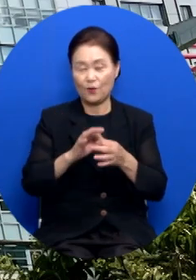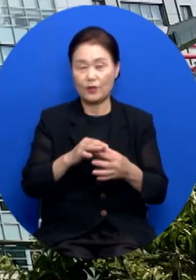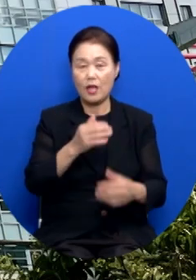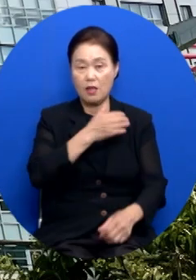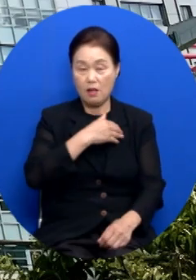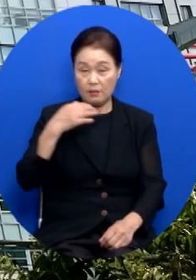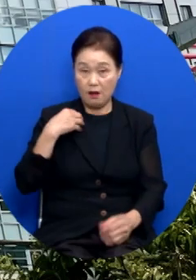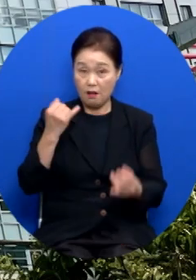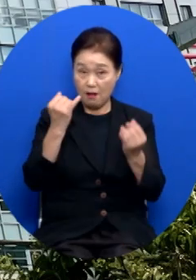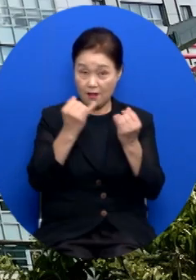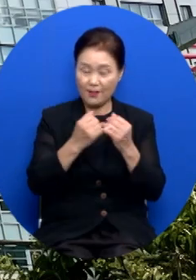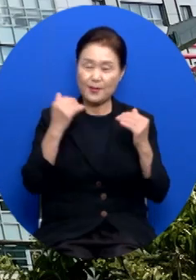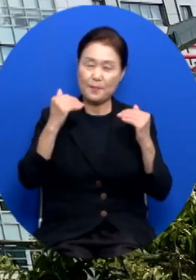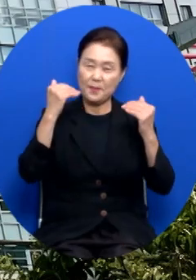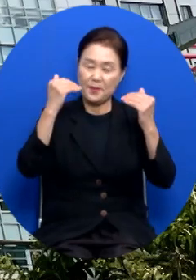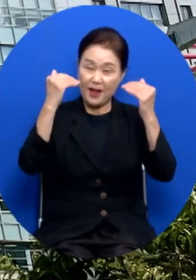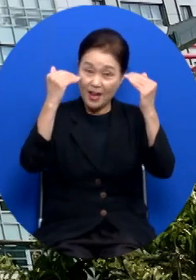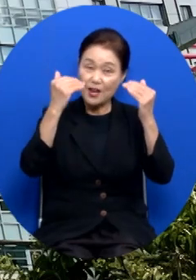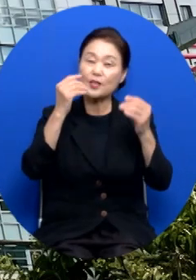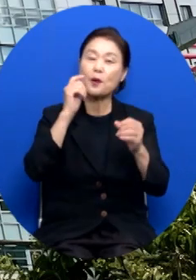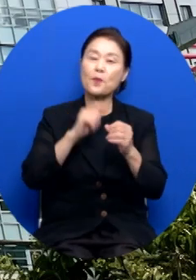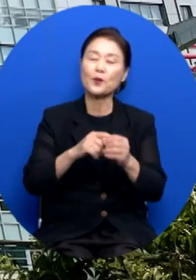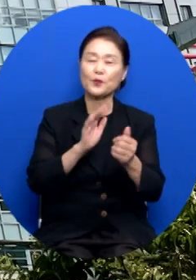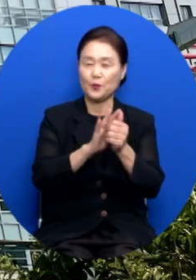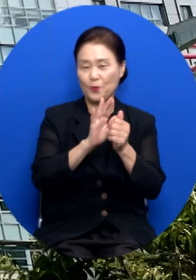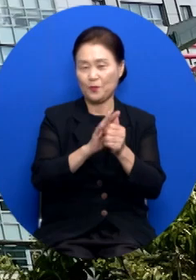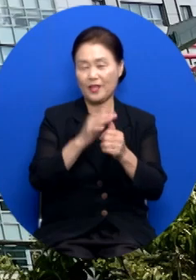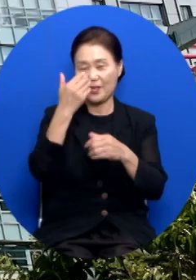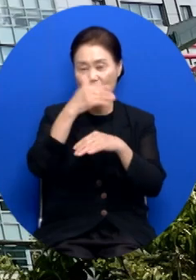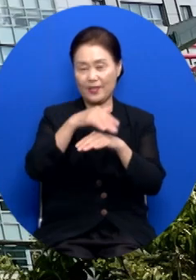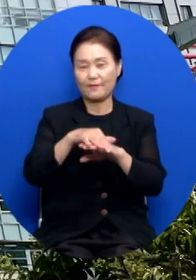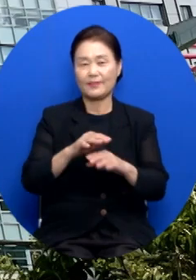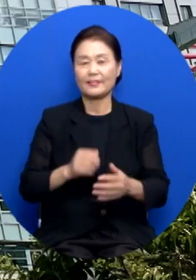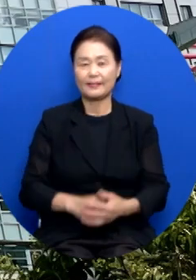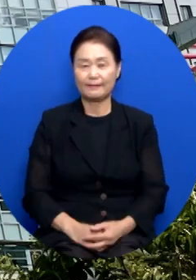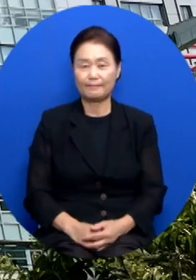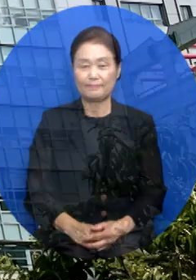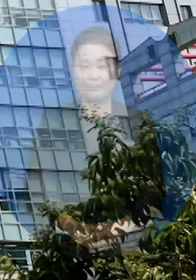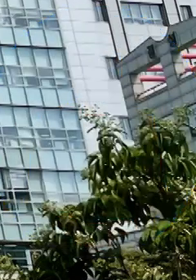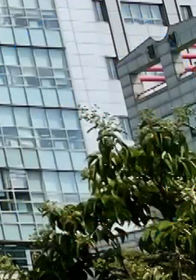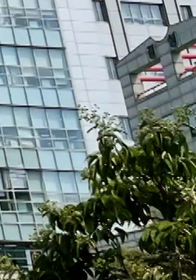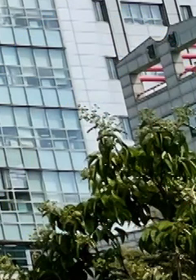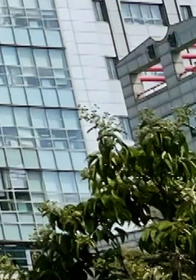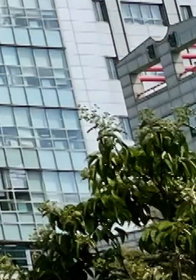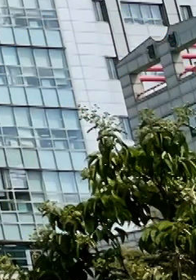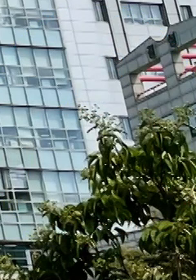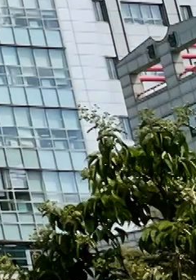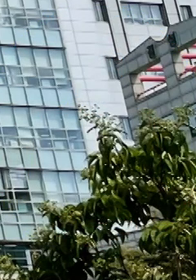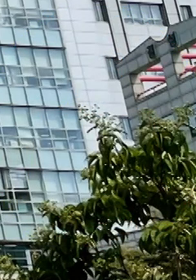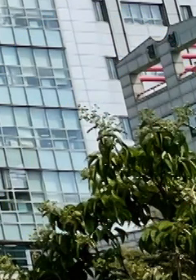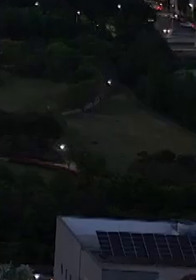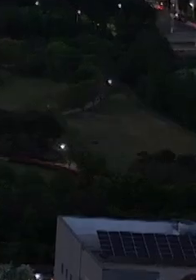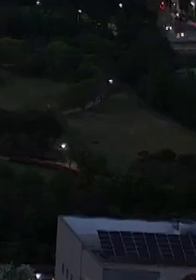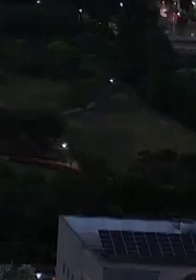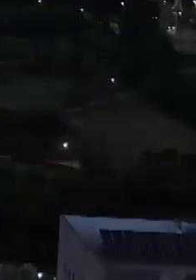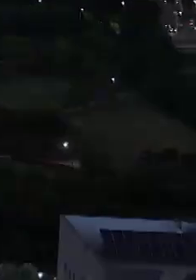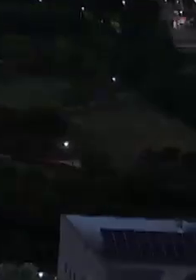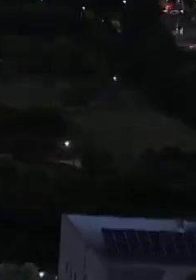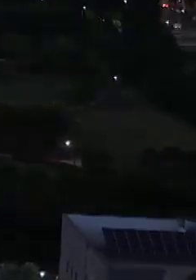여성으로 성장할 수 있도록 돕겠다고 전했습니다. 지금까지 오늘의 주요 단신이었습니다.